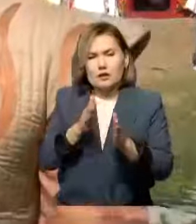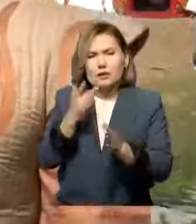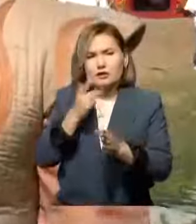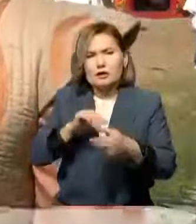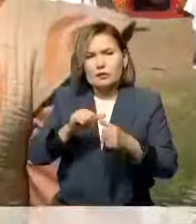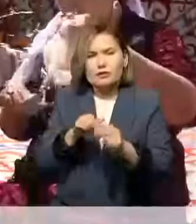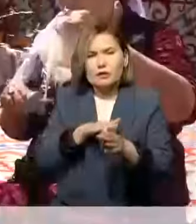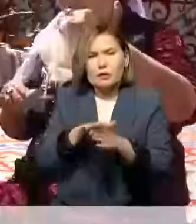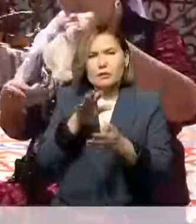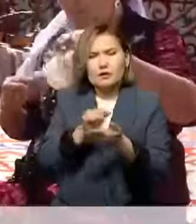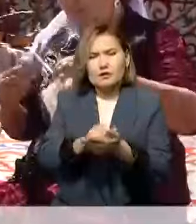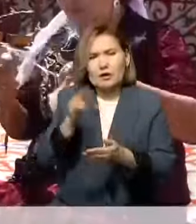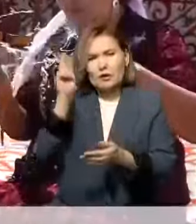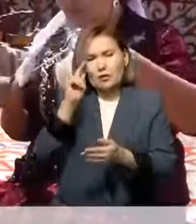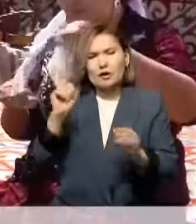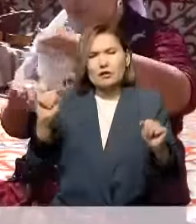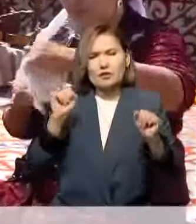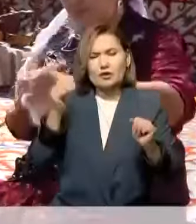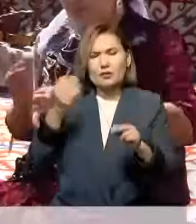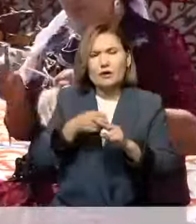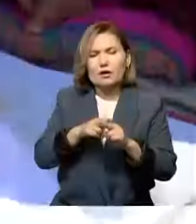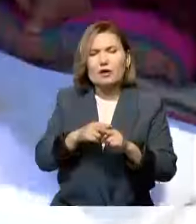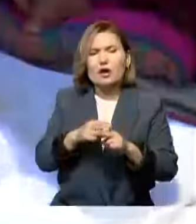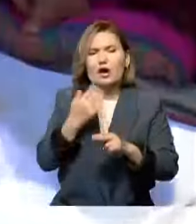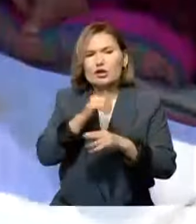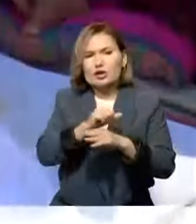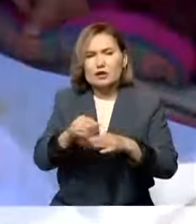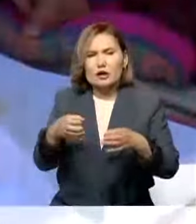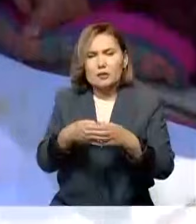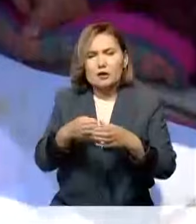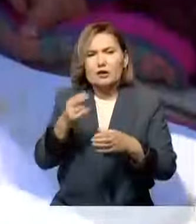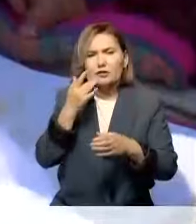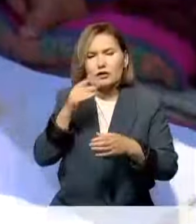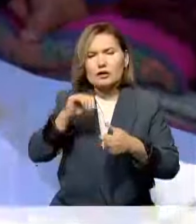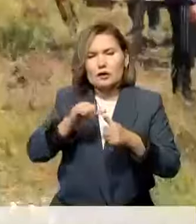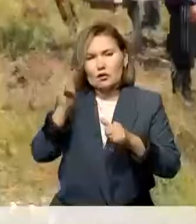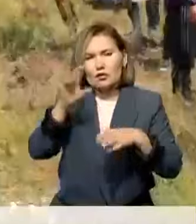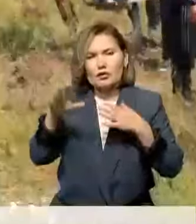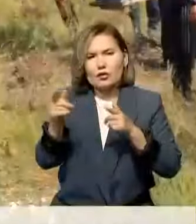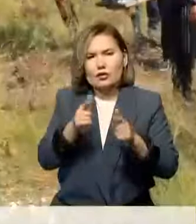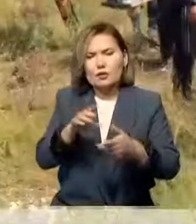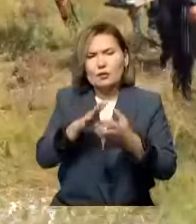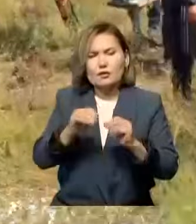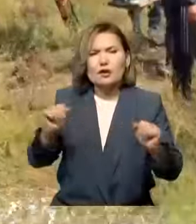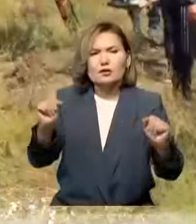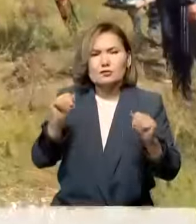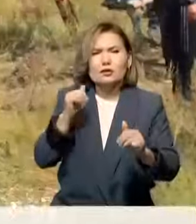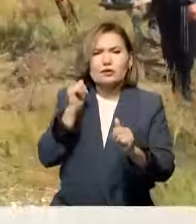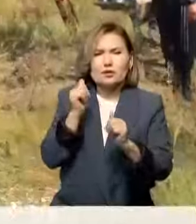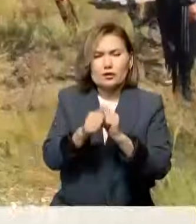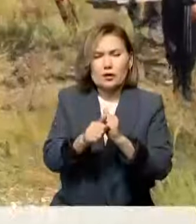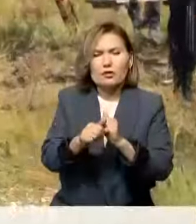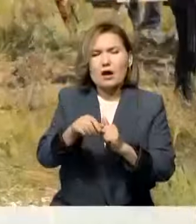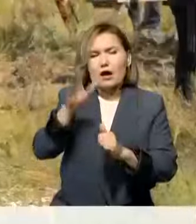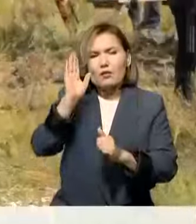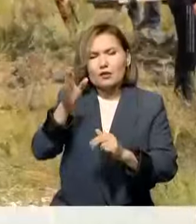өттік. Ұлттық құрамамен бірге шетелдерде оқу жаттығу жиындары өтті. Тек спортты ғана,